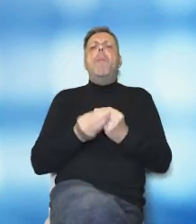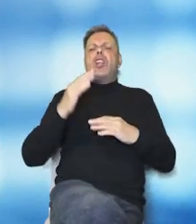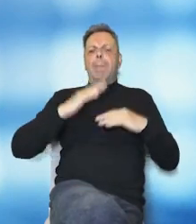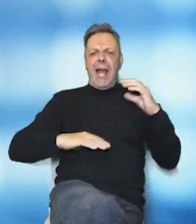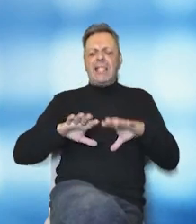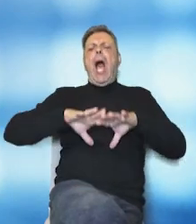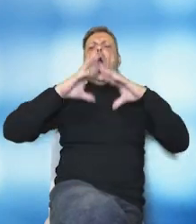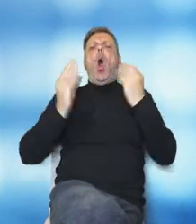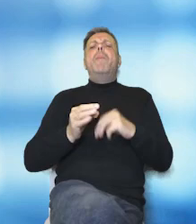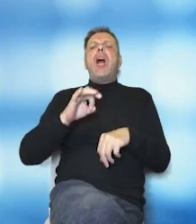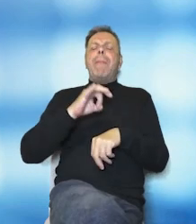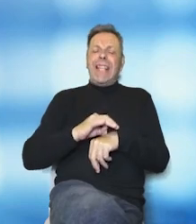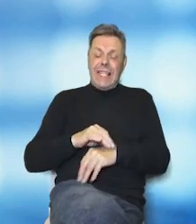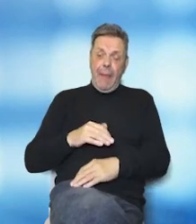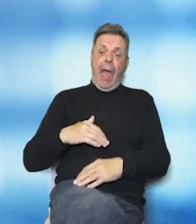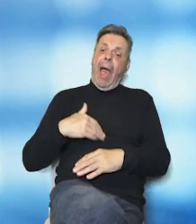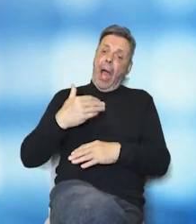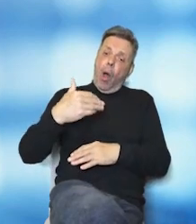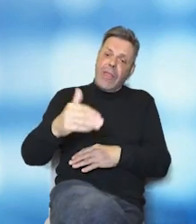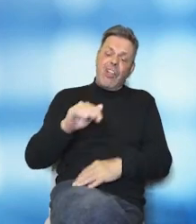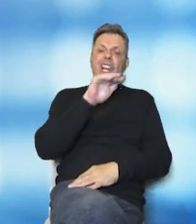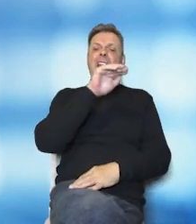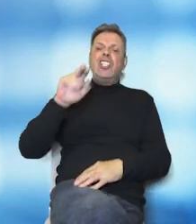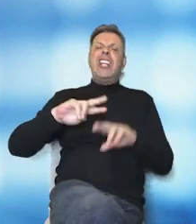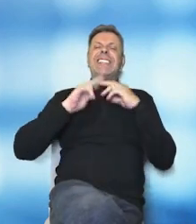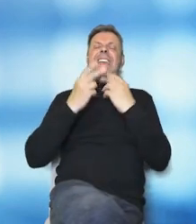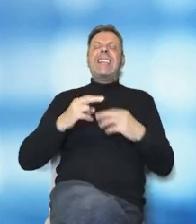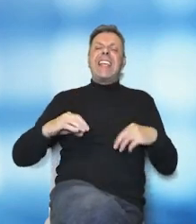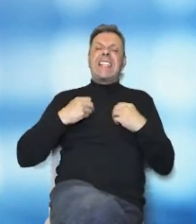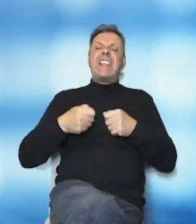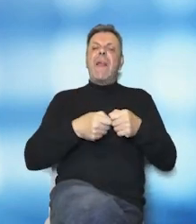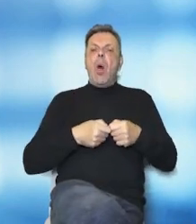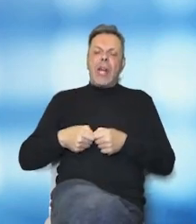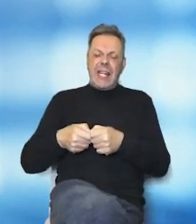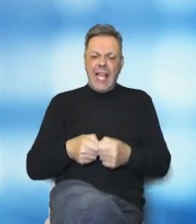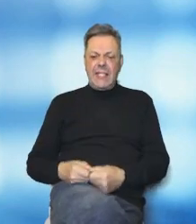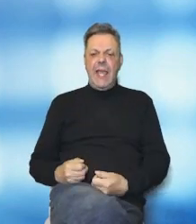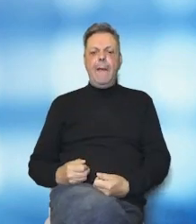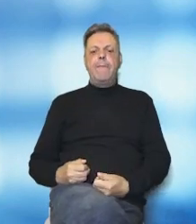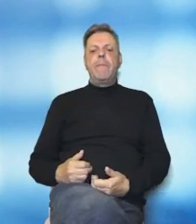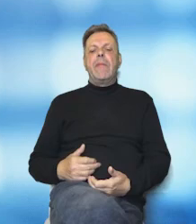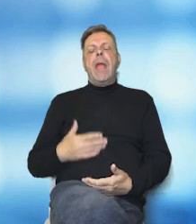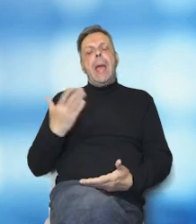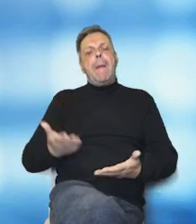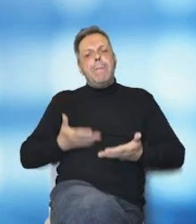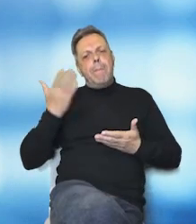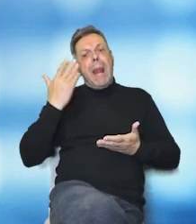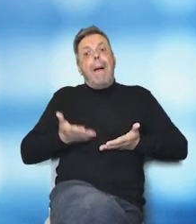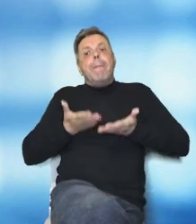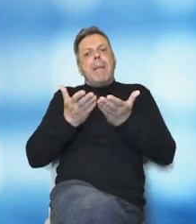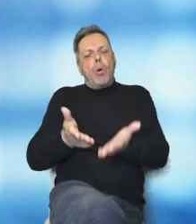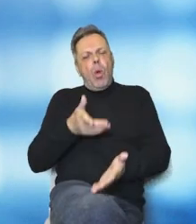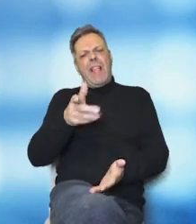opća medicina. A onda je već i na razini Svjetske zdravstvene organizacije išla preporuka da se